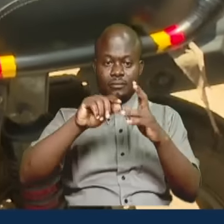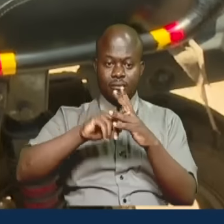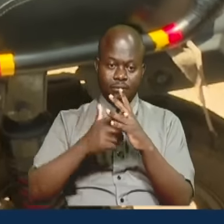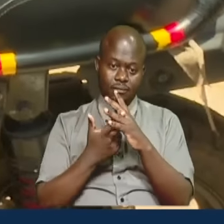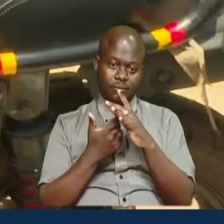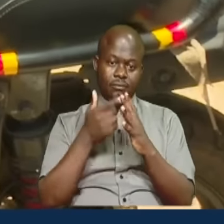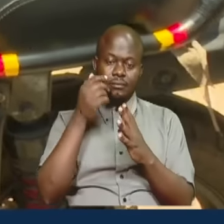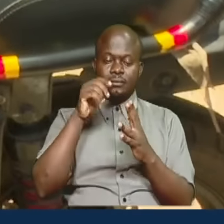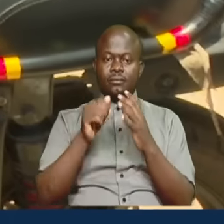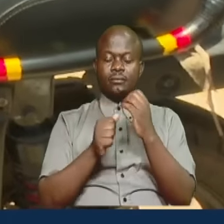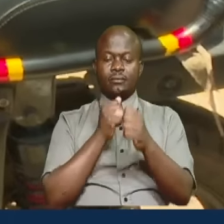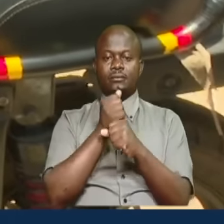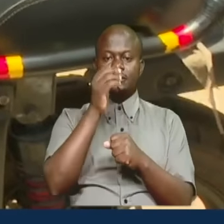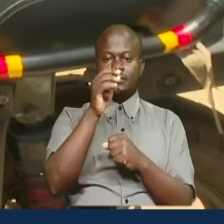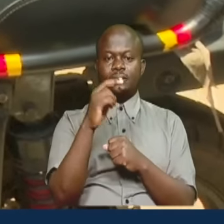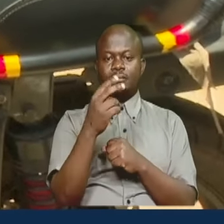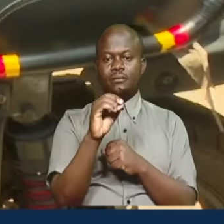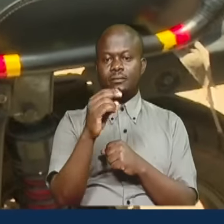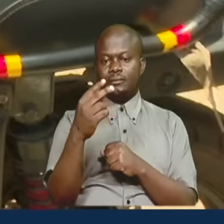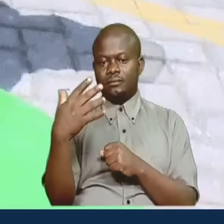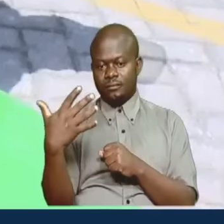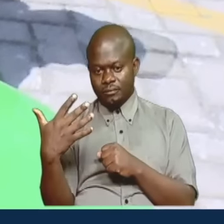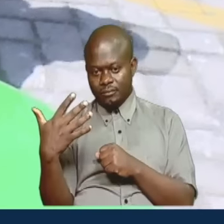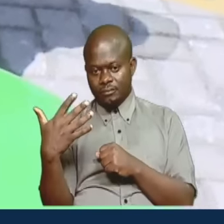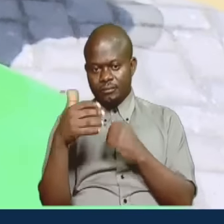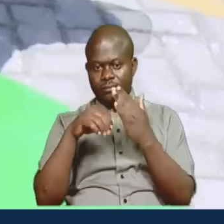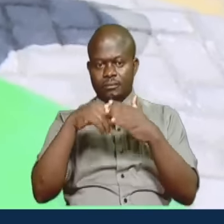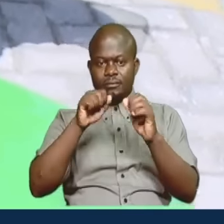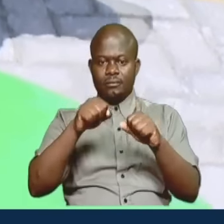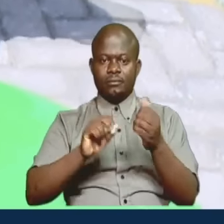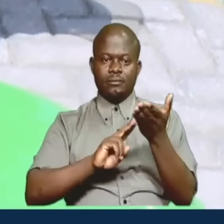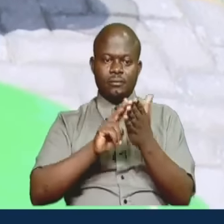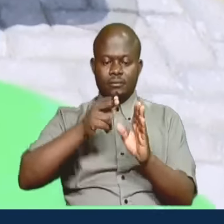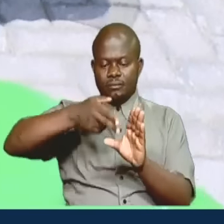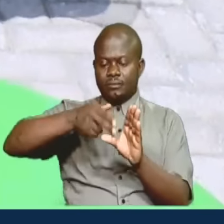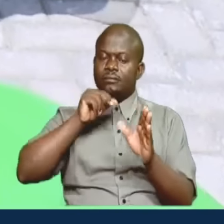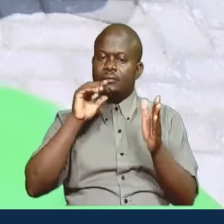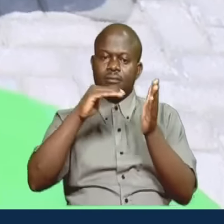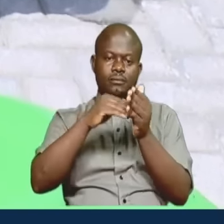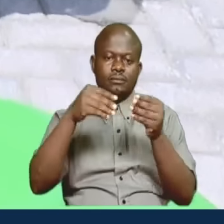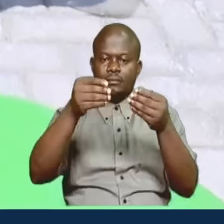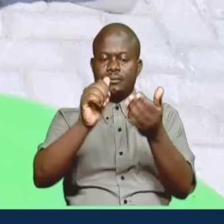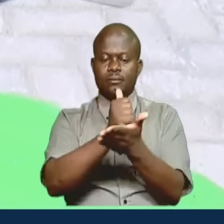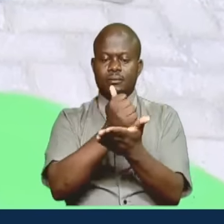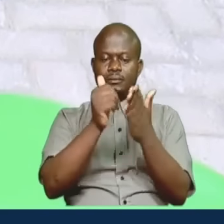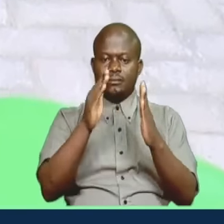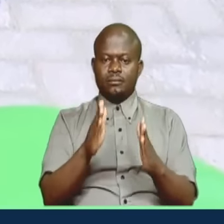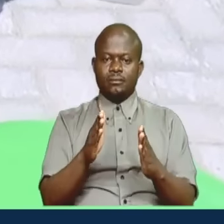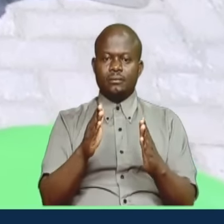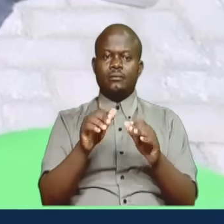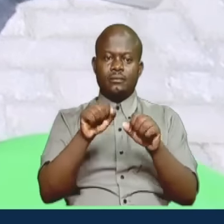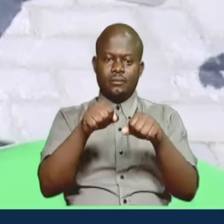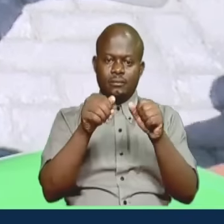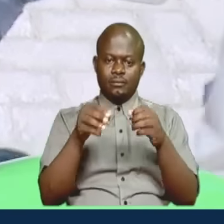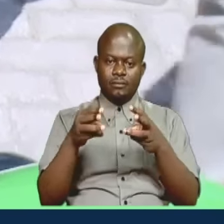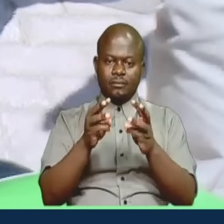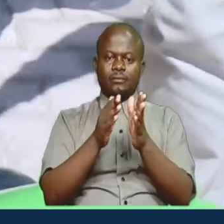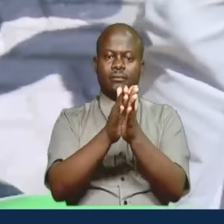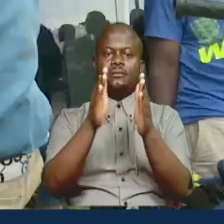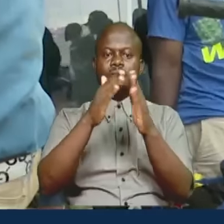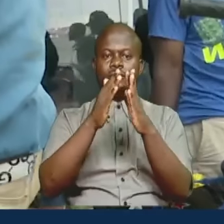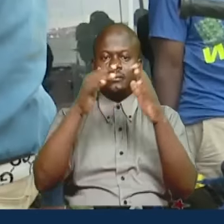ntangiriro z'umwaka utaha wa 2025 moto zikoresha essence zitazongera guhabwa ibyangombwa byo gutwara abagenzi mu buryo rusange mu mujyi